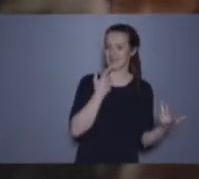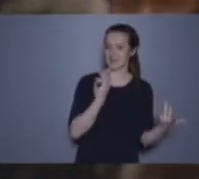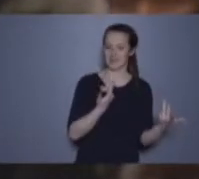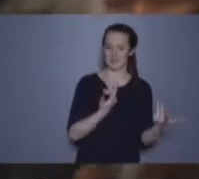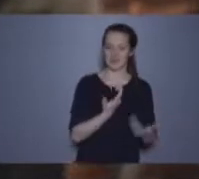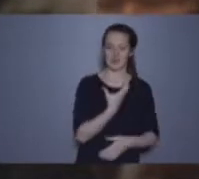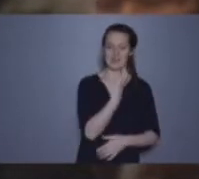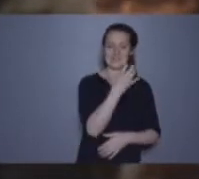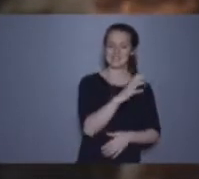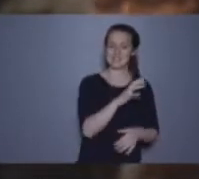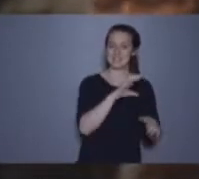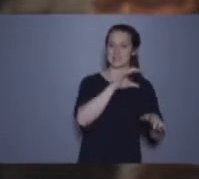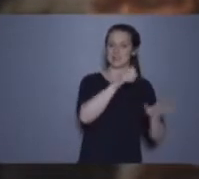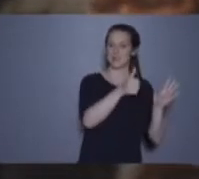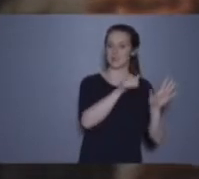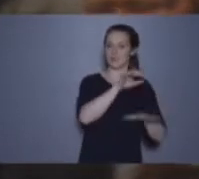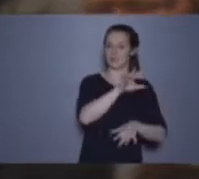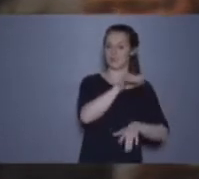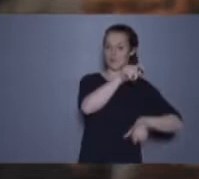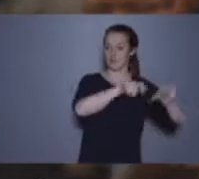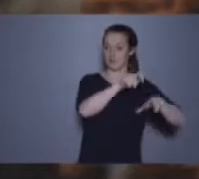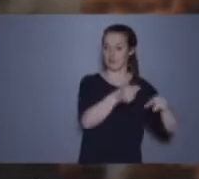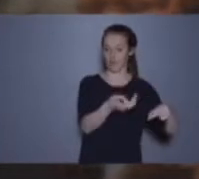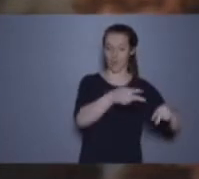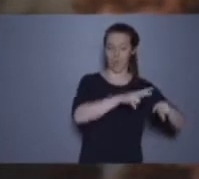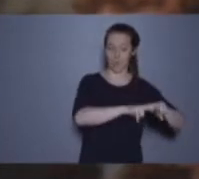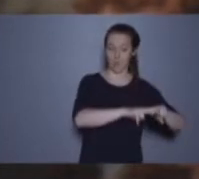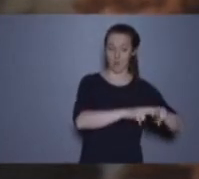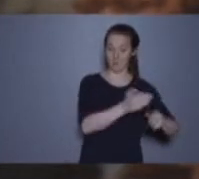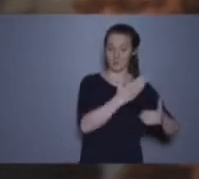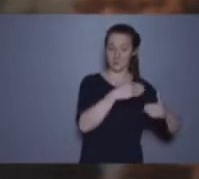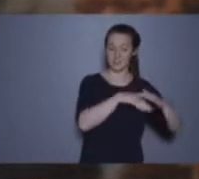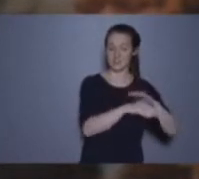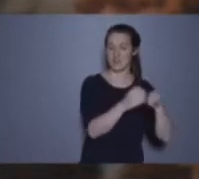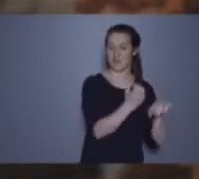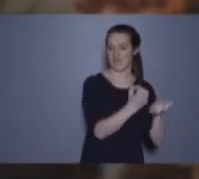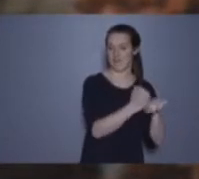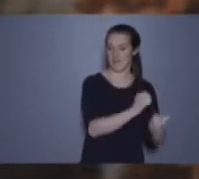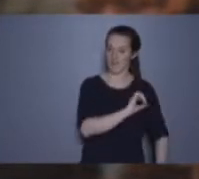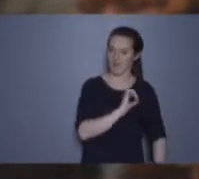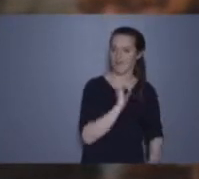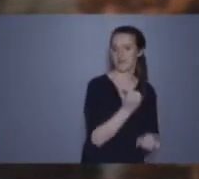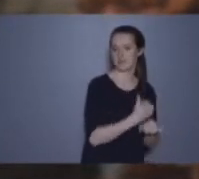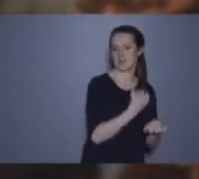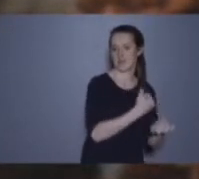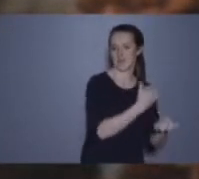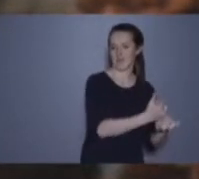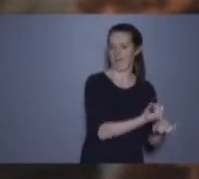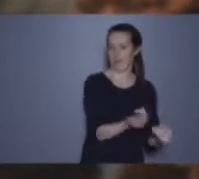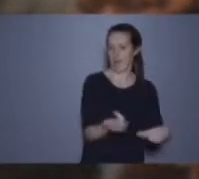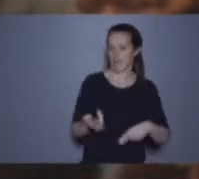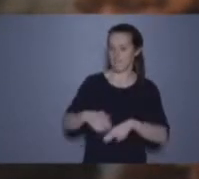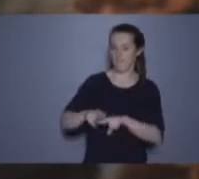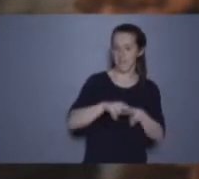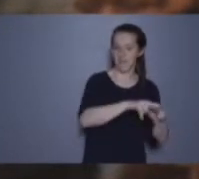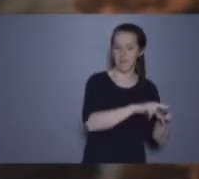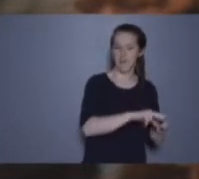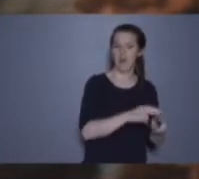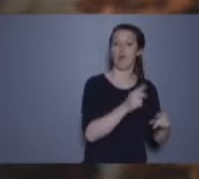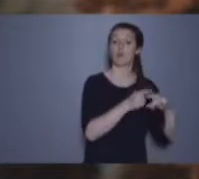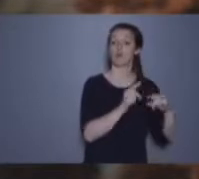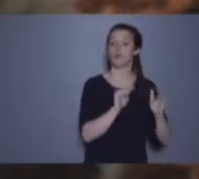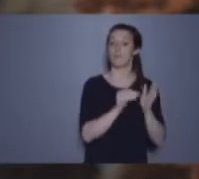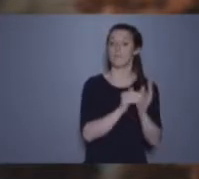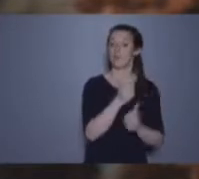565 morts par an sur leur poste de travail. Une hécatombe. 1200 personnes quand vous ajoutez ceux qui meurent sur le poste de